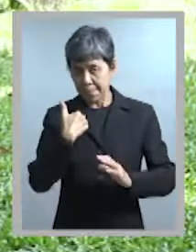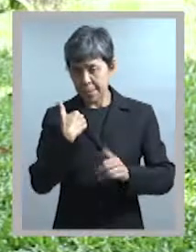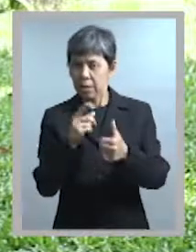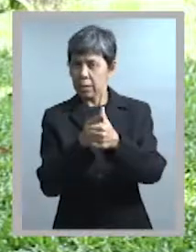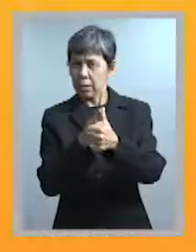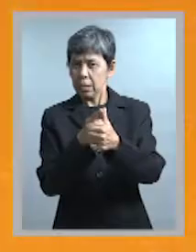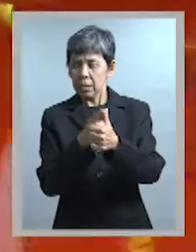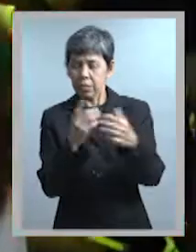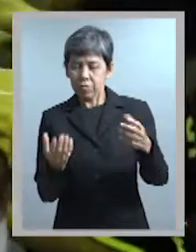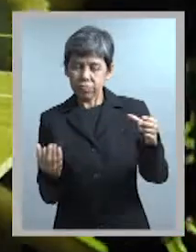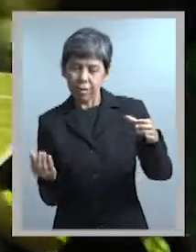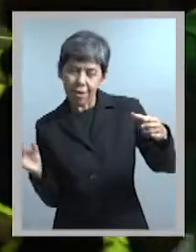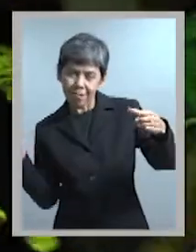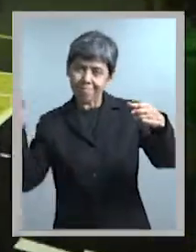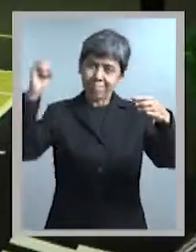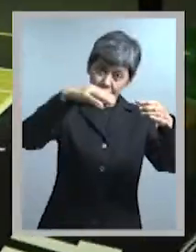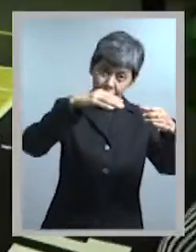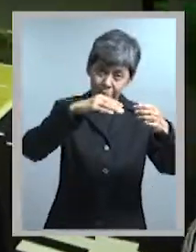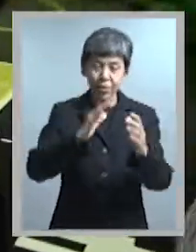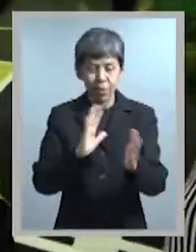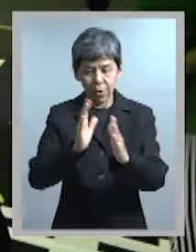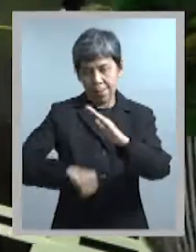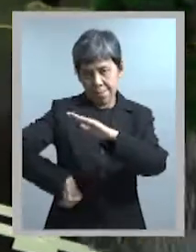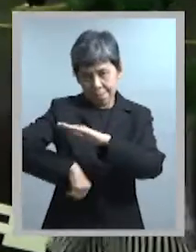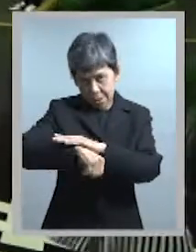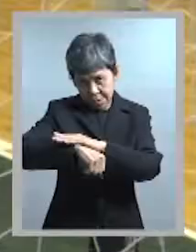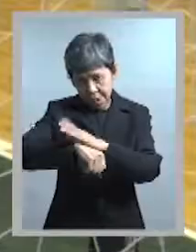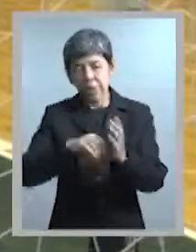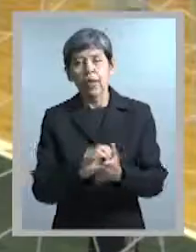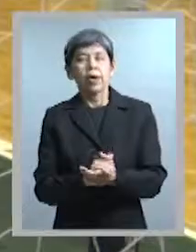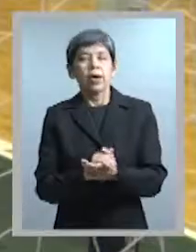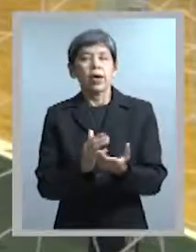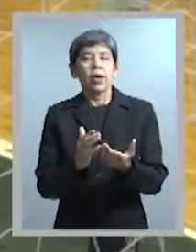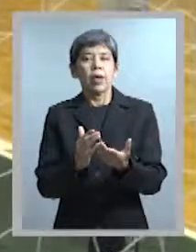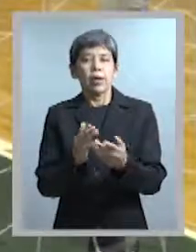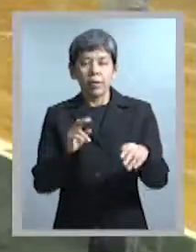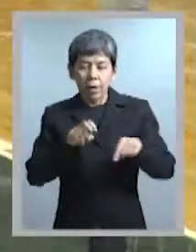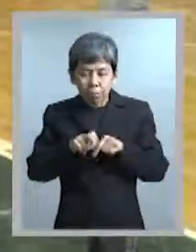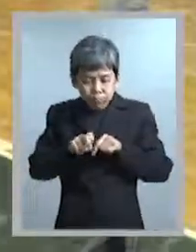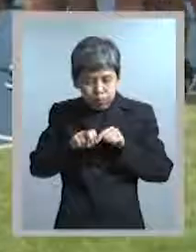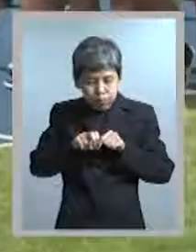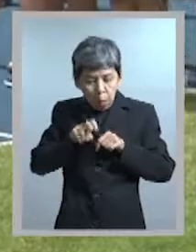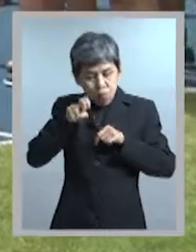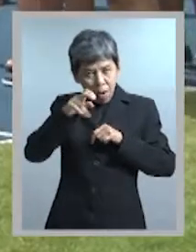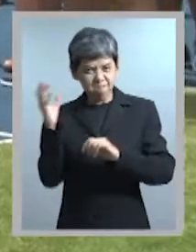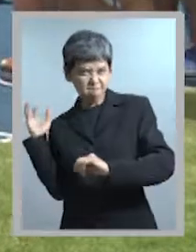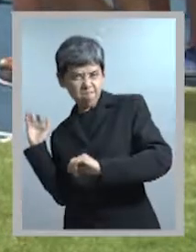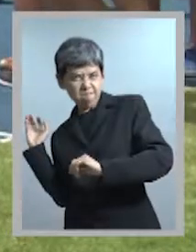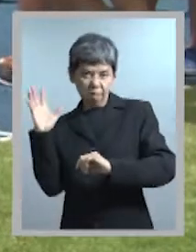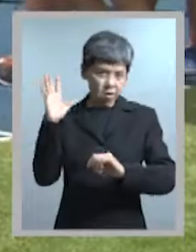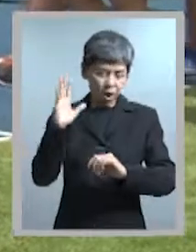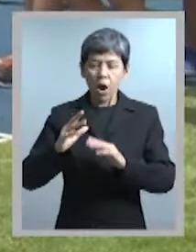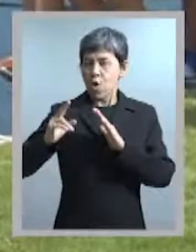ราเน้นมากก็คือเรื่องของแชร์บอลฟุตซอลนะครับแล้วก็เรื่องของกระโดดไกลทุ่มน้